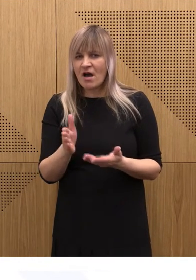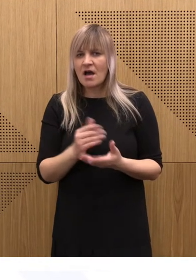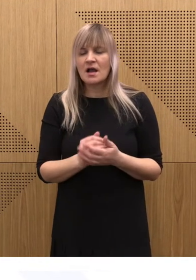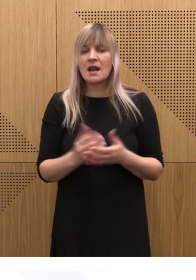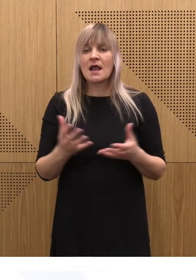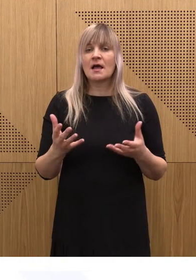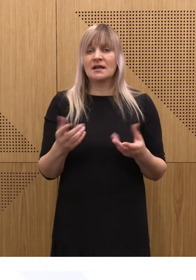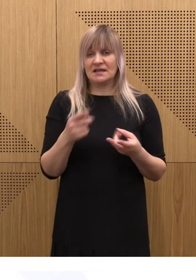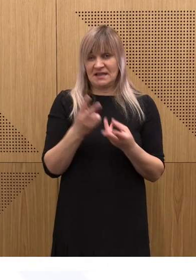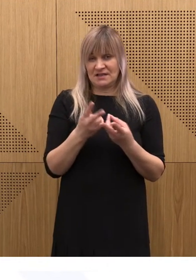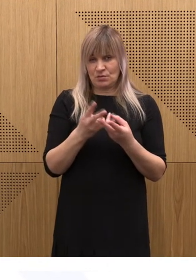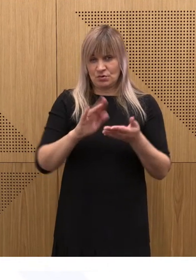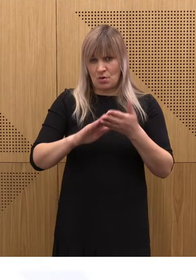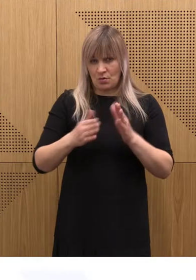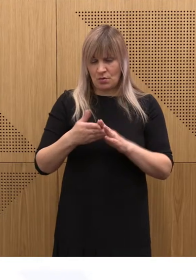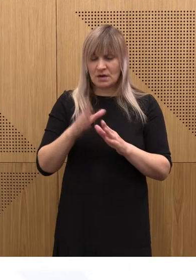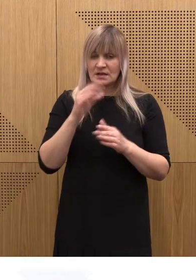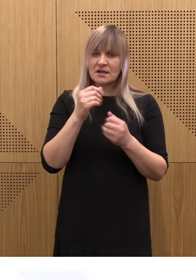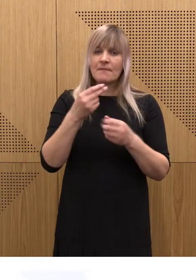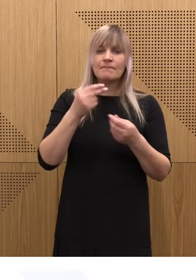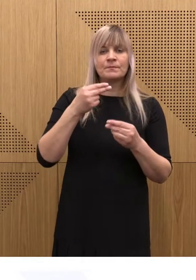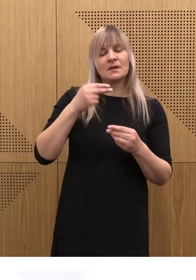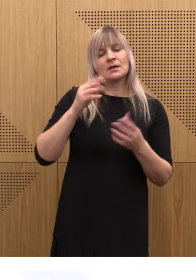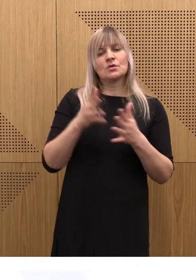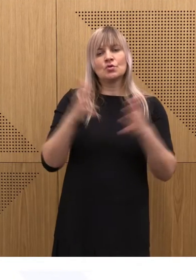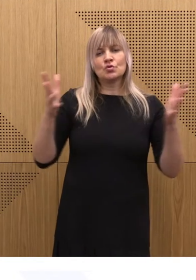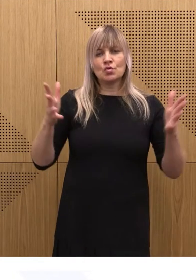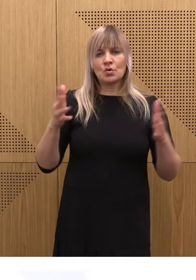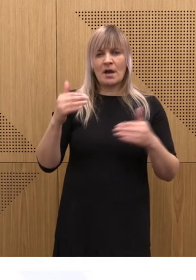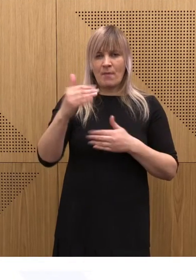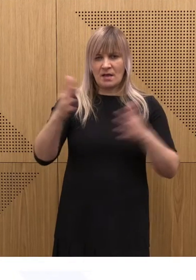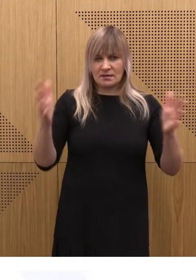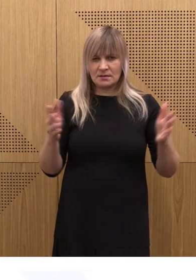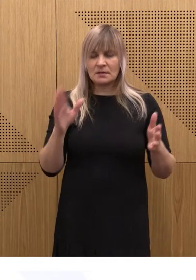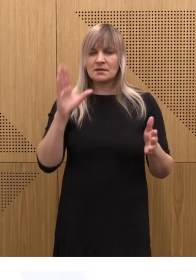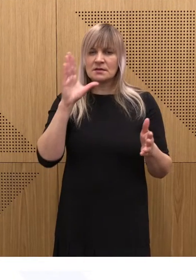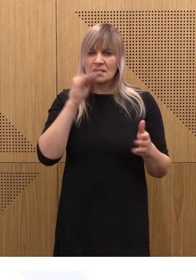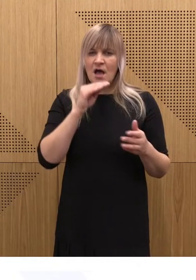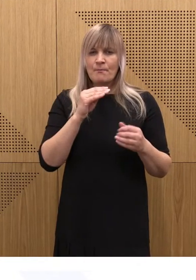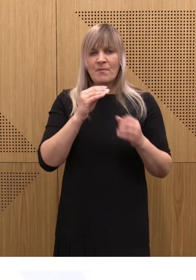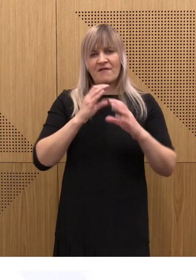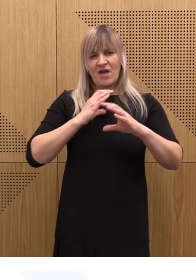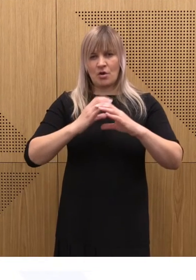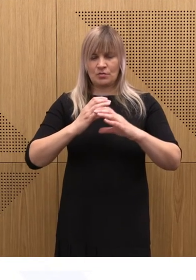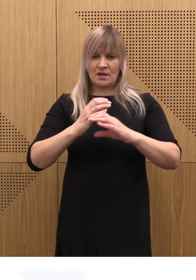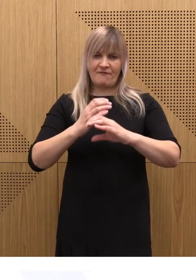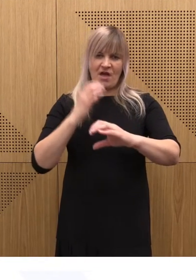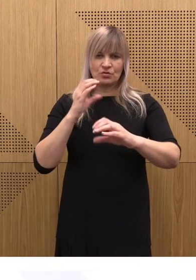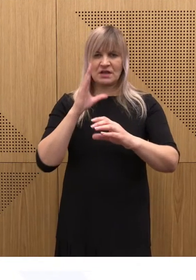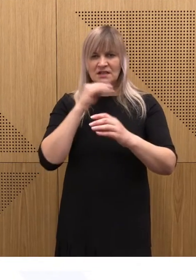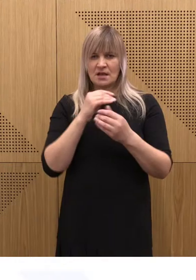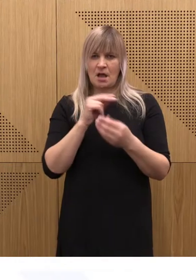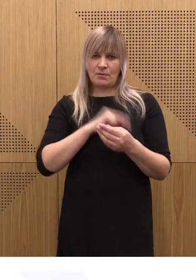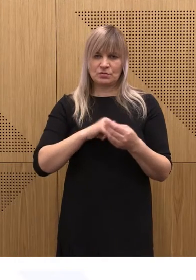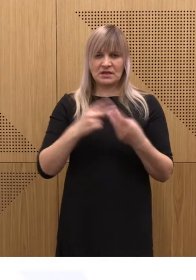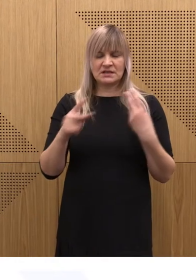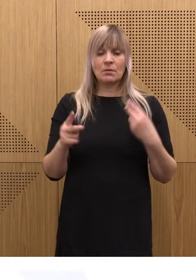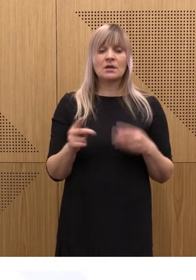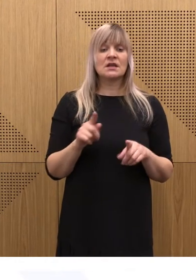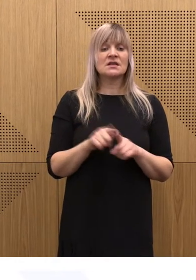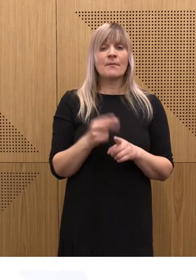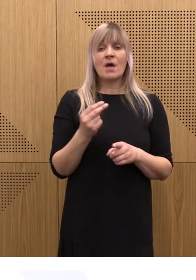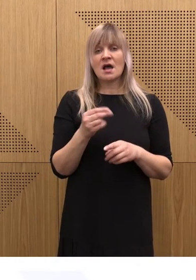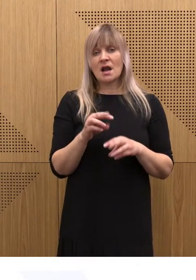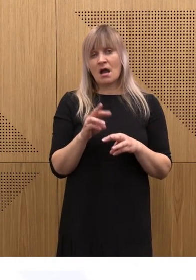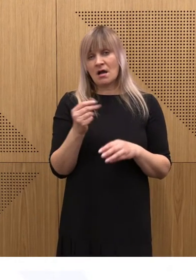nende pääslatega siis ka paranevad võimalused üle gabariidiliste veoste käitlemiseks. Siis see sama raha eraldamine kaitseministeeriumile